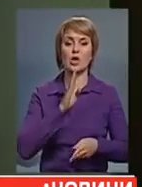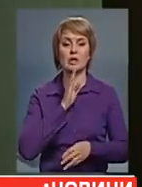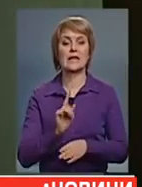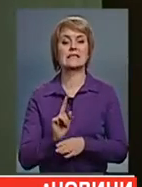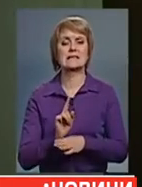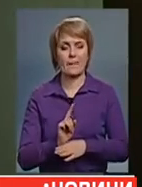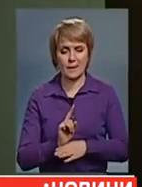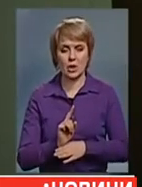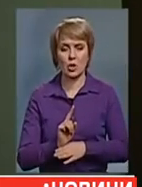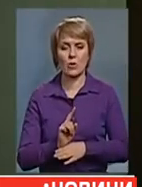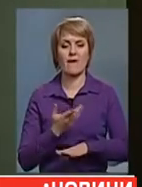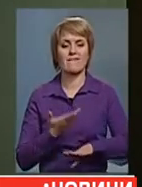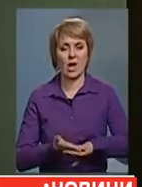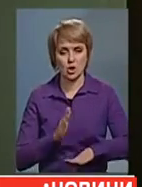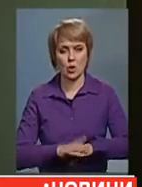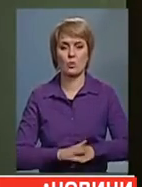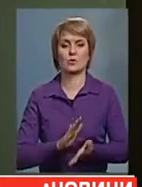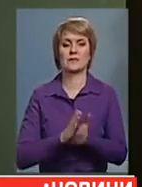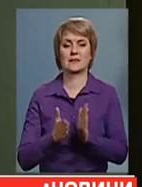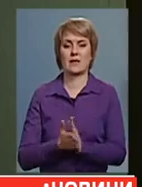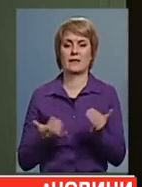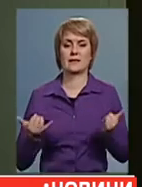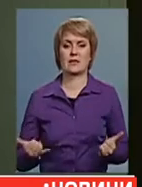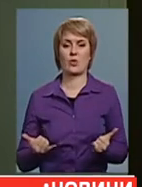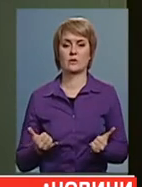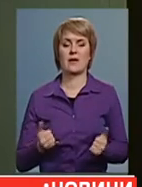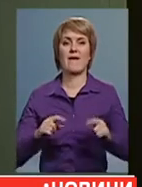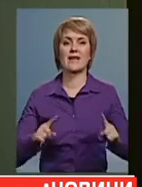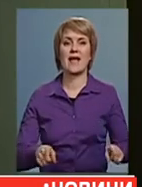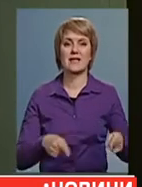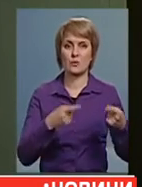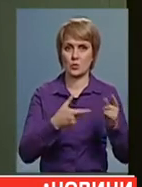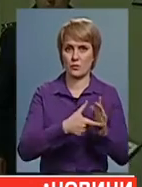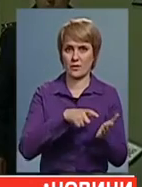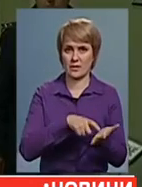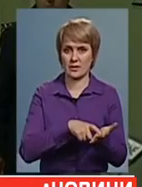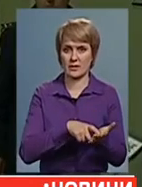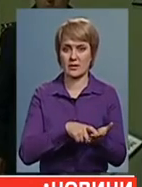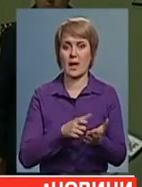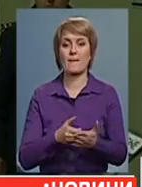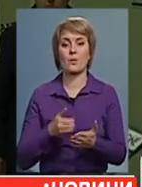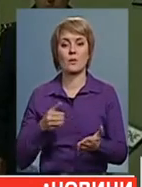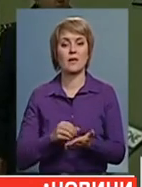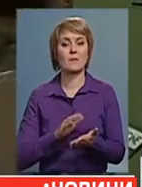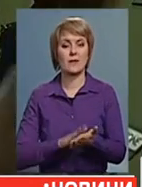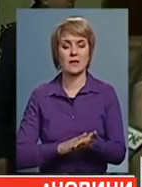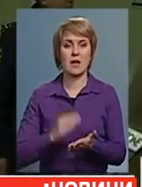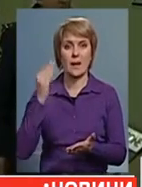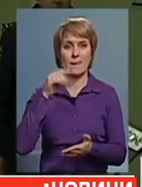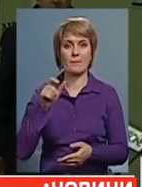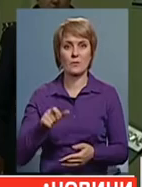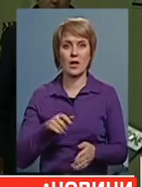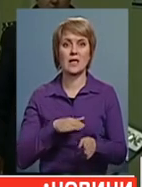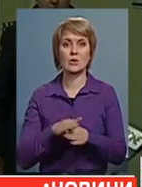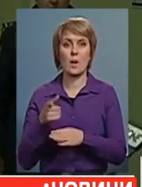стабільному еее важкому стані знаходиться в реанімаційному відділенні за попередніми даними підозрюваної